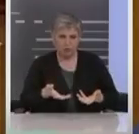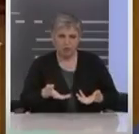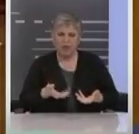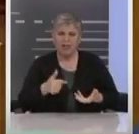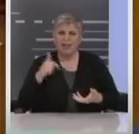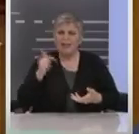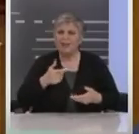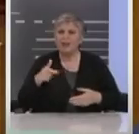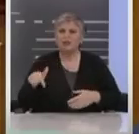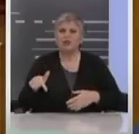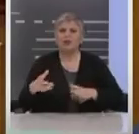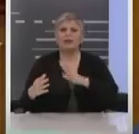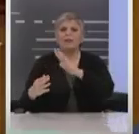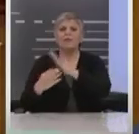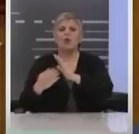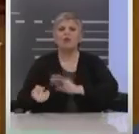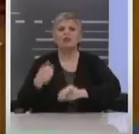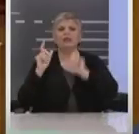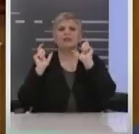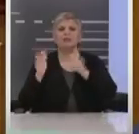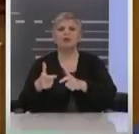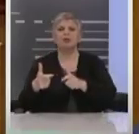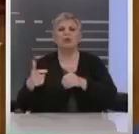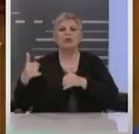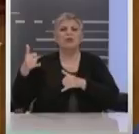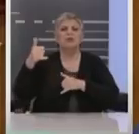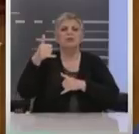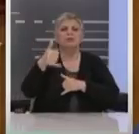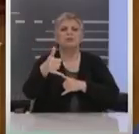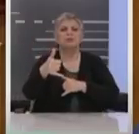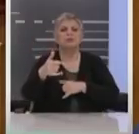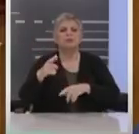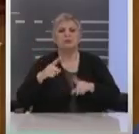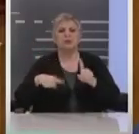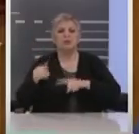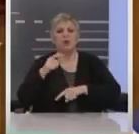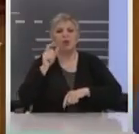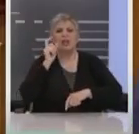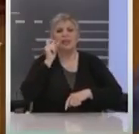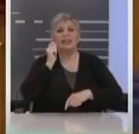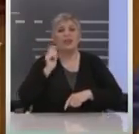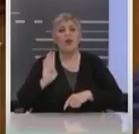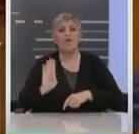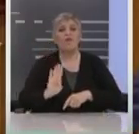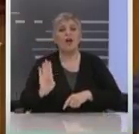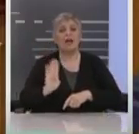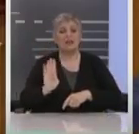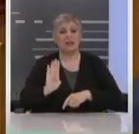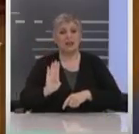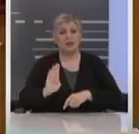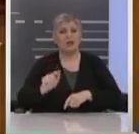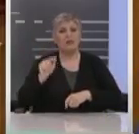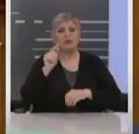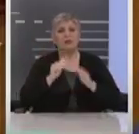της Νέας Δημοκρατίας να επικοινωνεί με ποιον? Με τον κύριο Βέμπερ, τον επικεφαλής στο Ευρωκοινοβούλιο